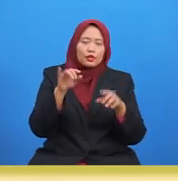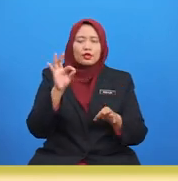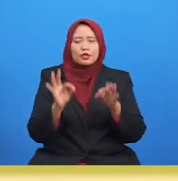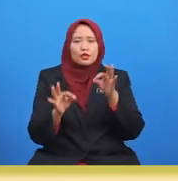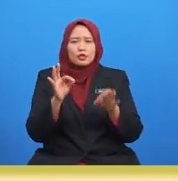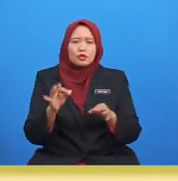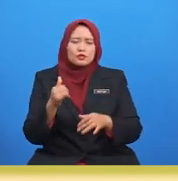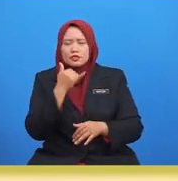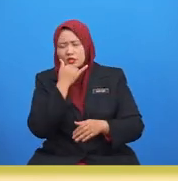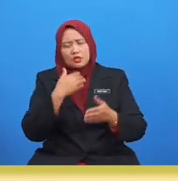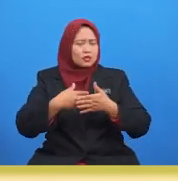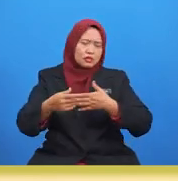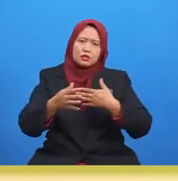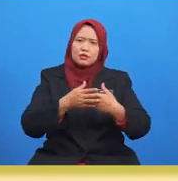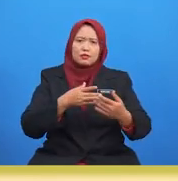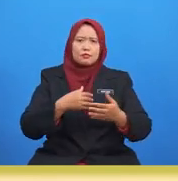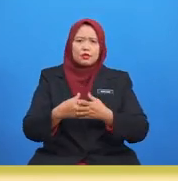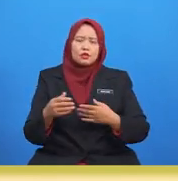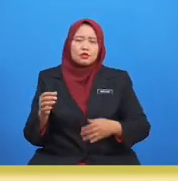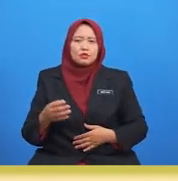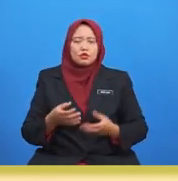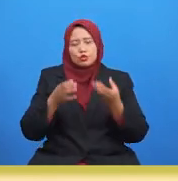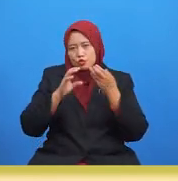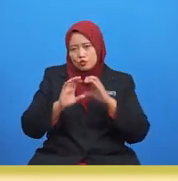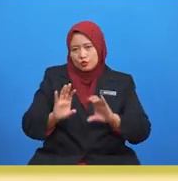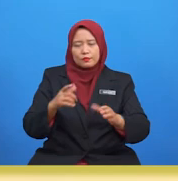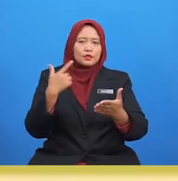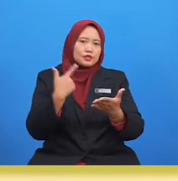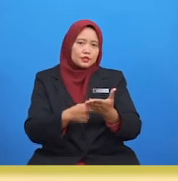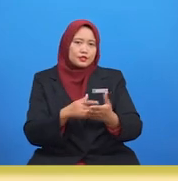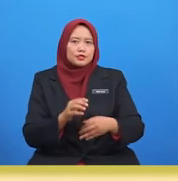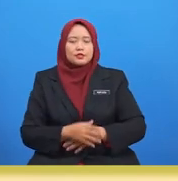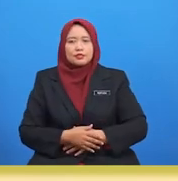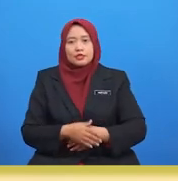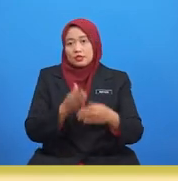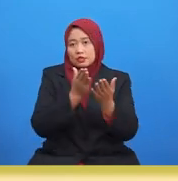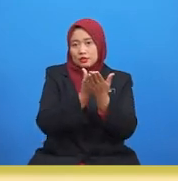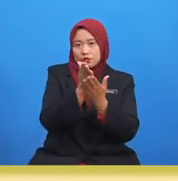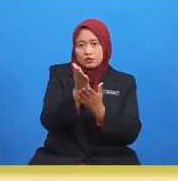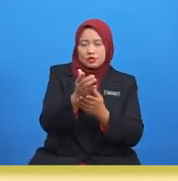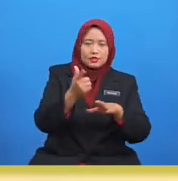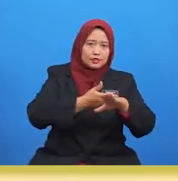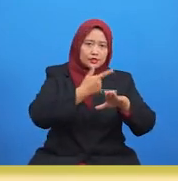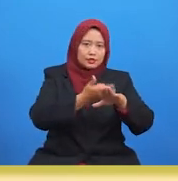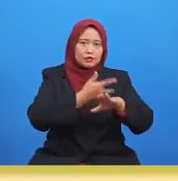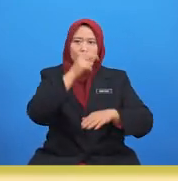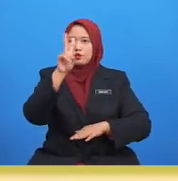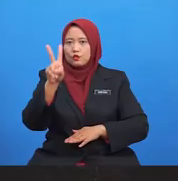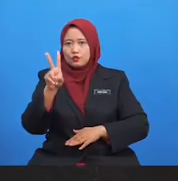asa. Mari kita cuba lagi. Kita akan teruskan latihan yang kedua. Lihat soalan pada skrip.